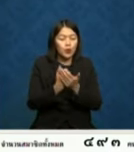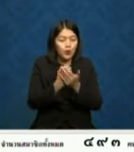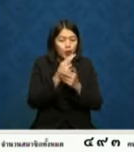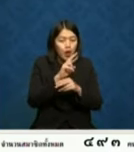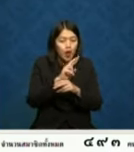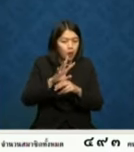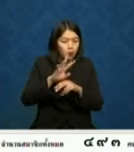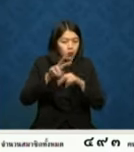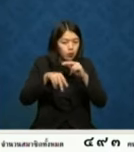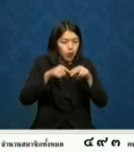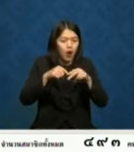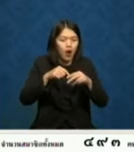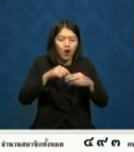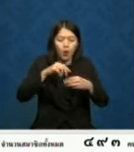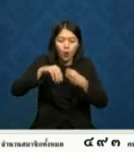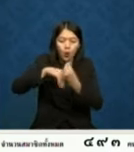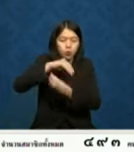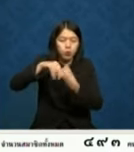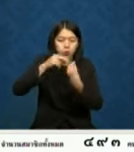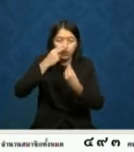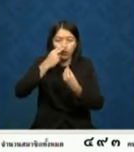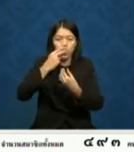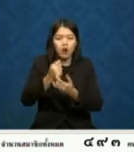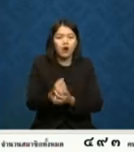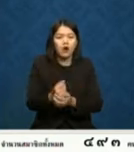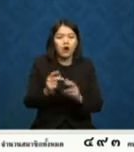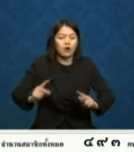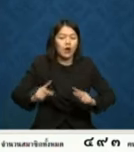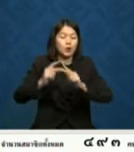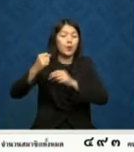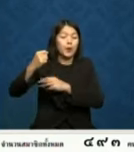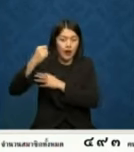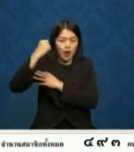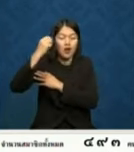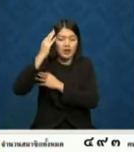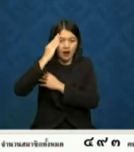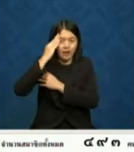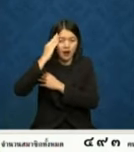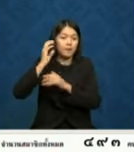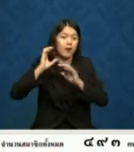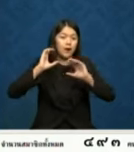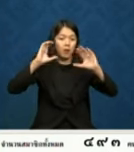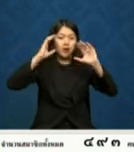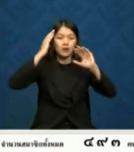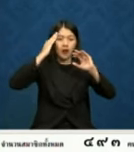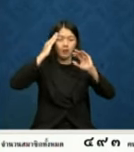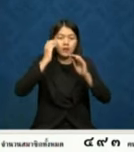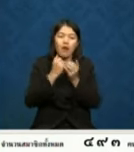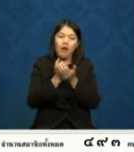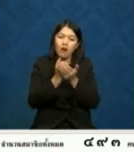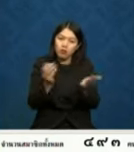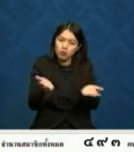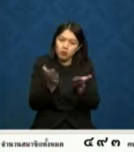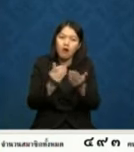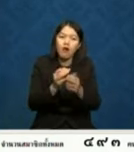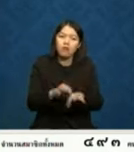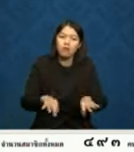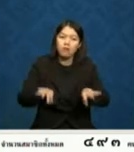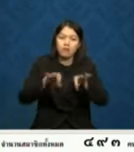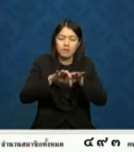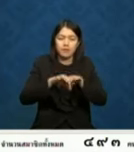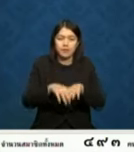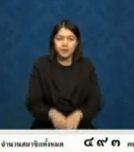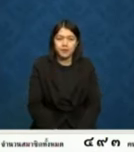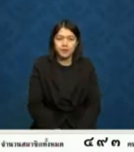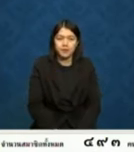ไซคของมันเนี่ยให้ครบ Loopนะครับตรงนี้เนี่ยเป็นสิ่งซึ่งทางกระทรวงพลังงานเองและทางรัฐบาลได้ให้ความสำคัญนะนะครับ